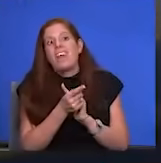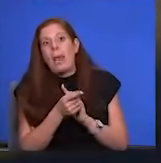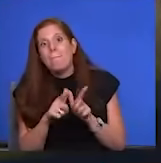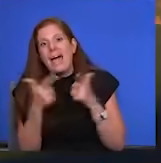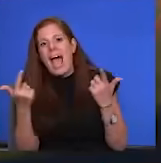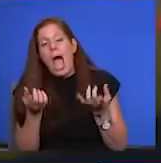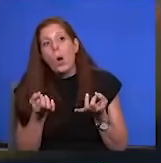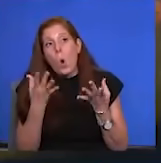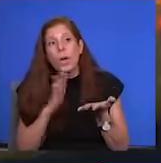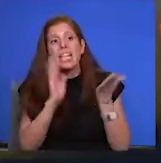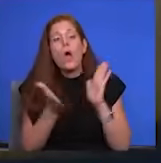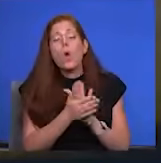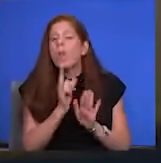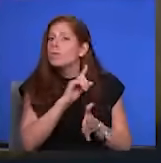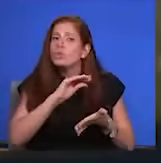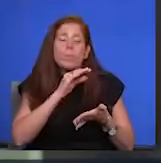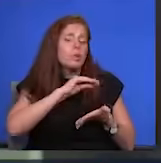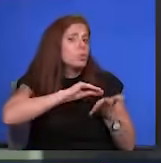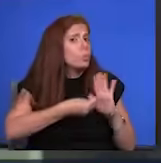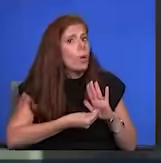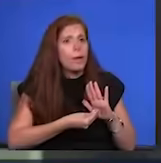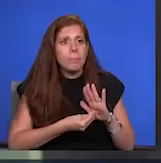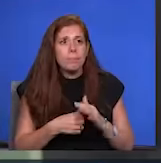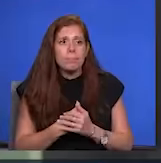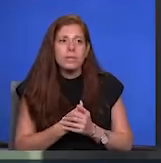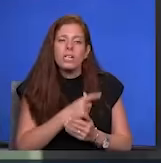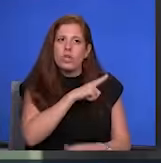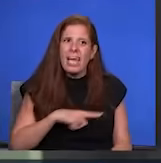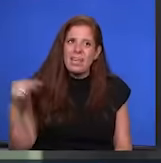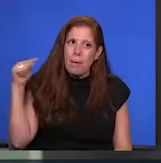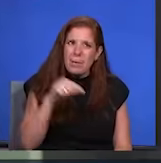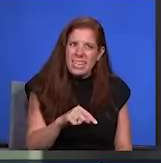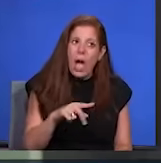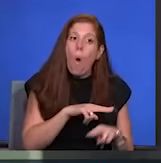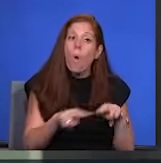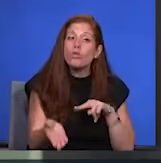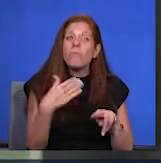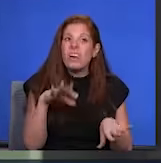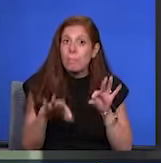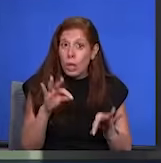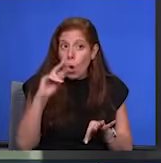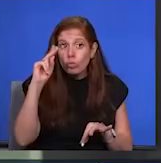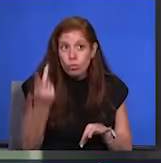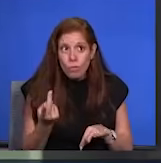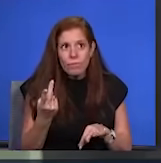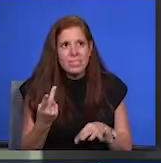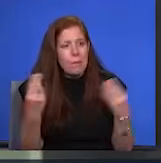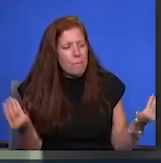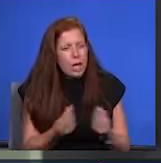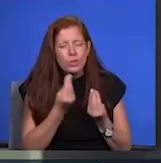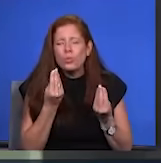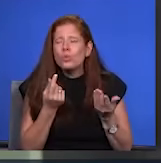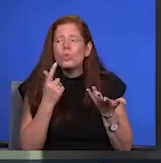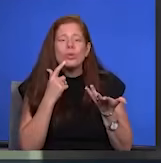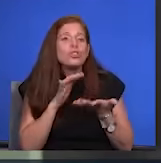נעשו כאמור בלי שום היתרים נדרשים. כאשר העיר מגיע חודשיים לפני בחירות, שוב, זה משהו שהוא שערורייתי,